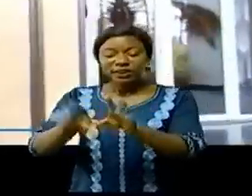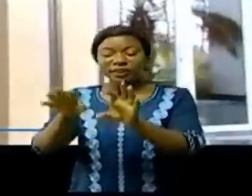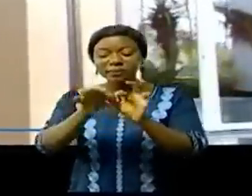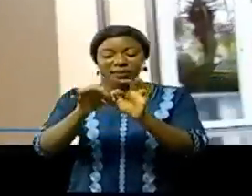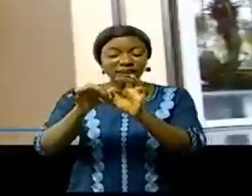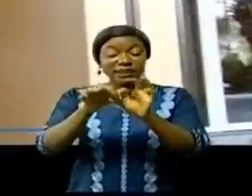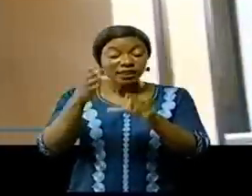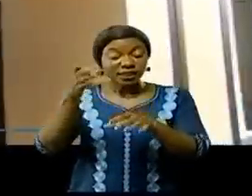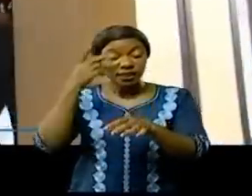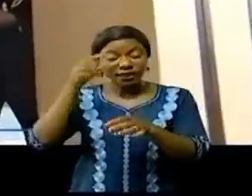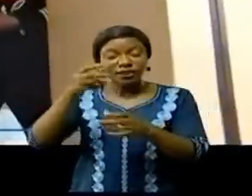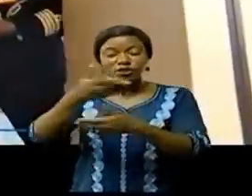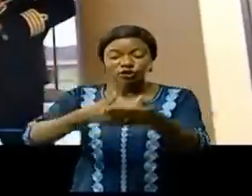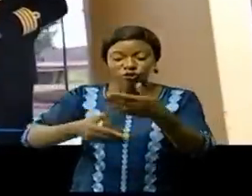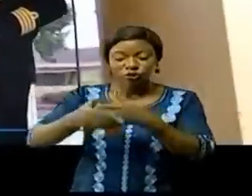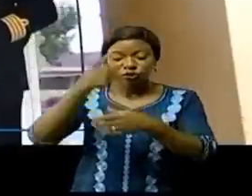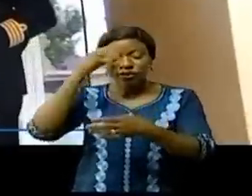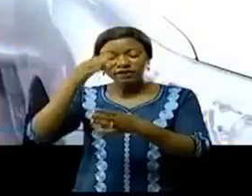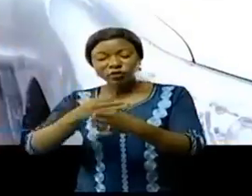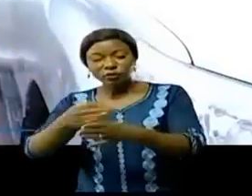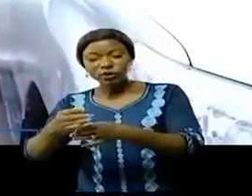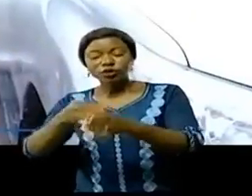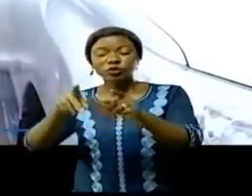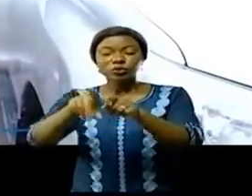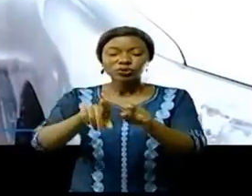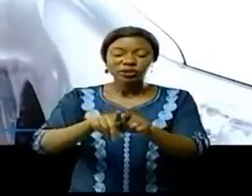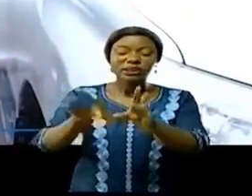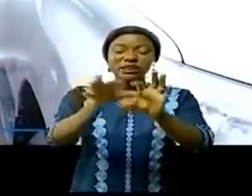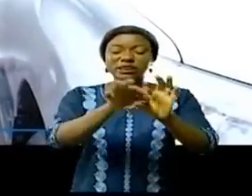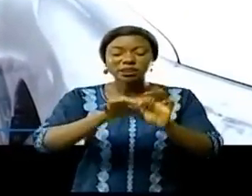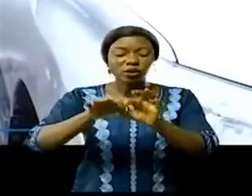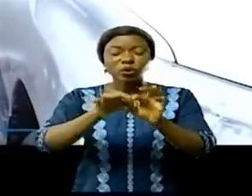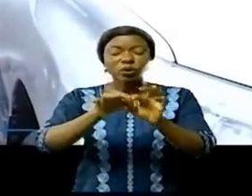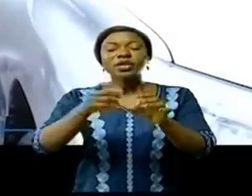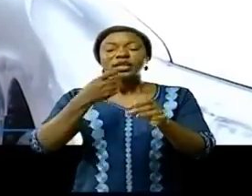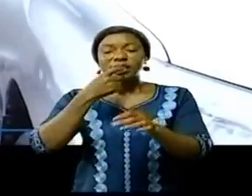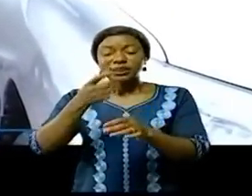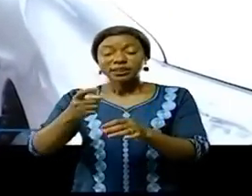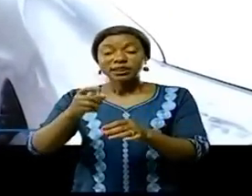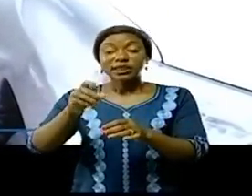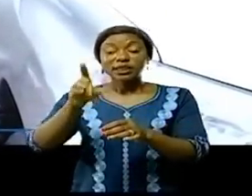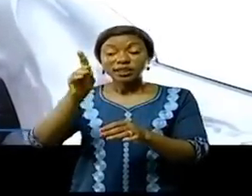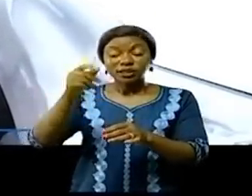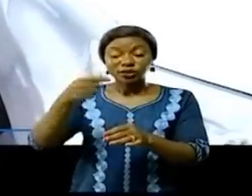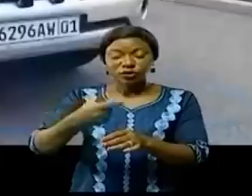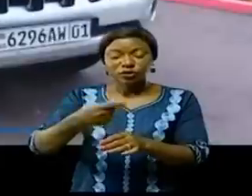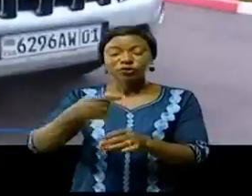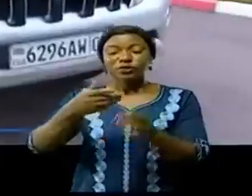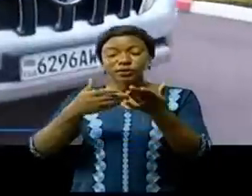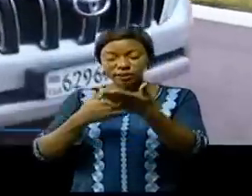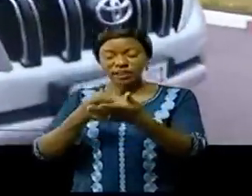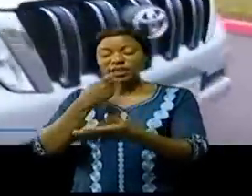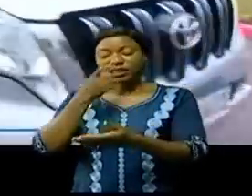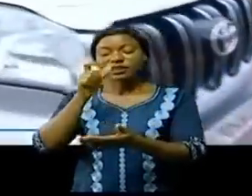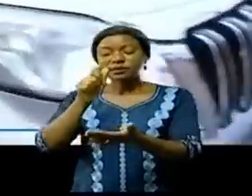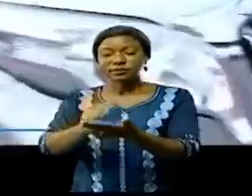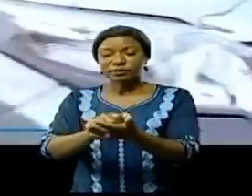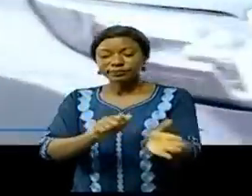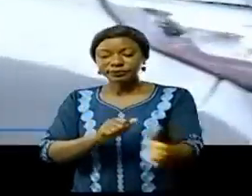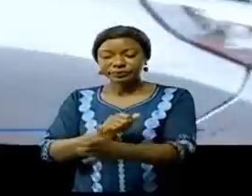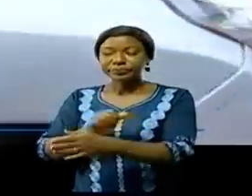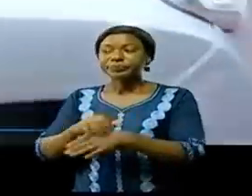en cargo, des formations et des accords commerciaux, a rassuré le DG Pascal Kasongo.